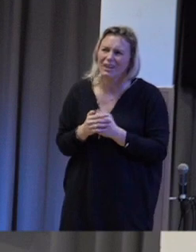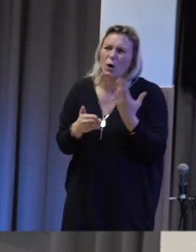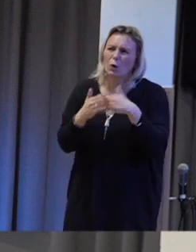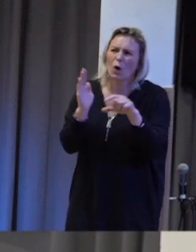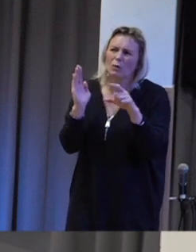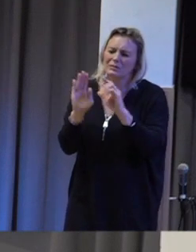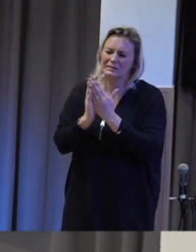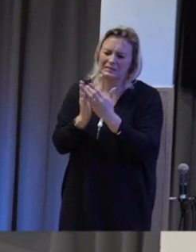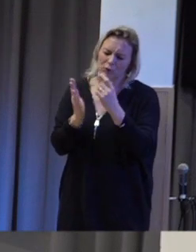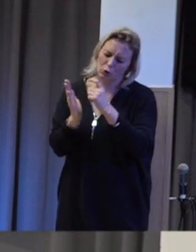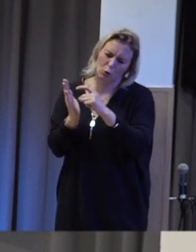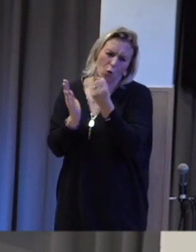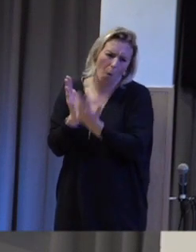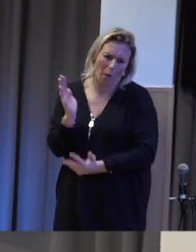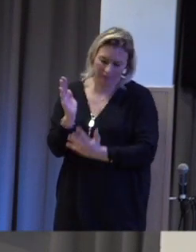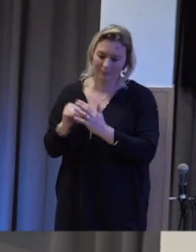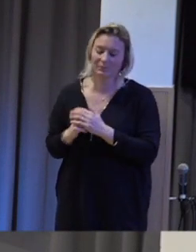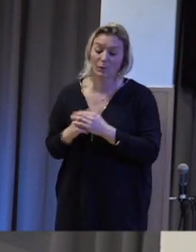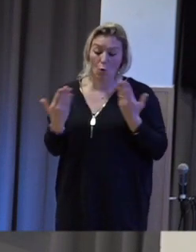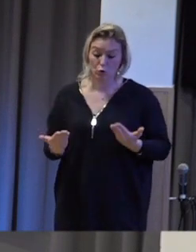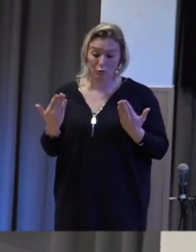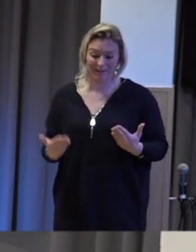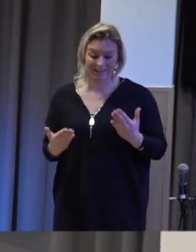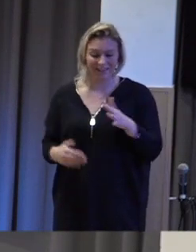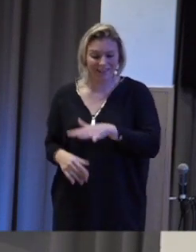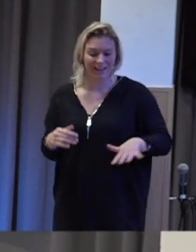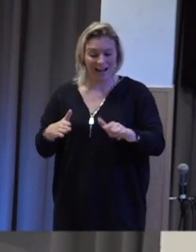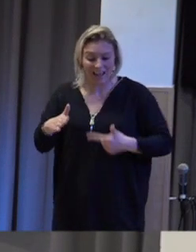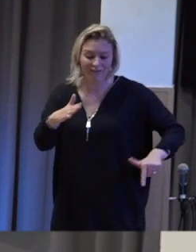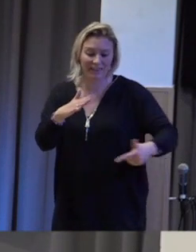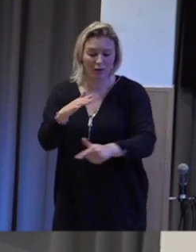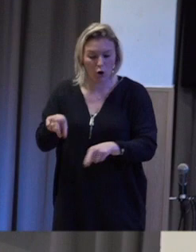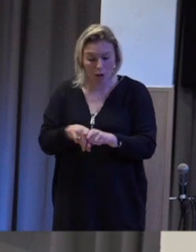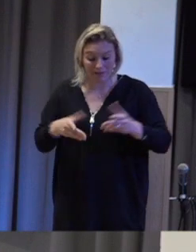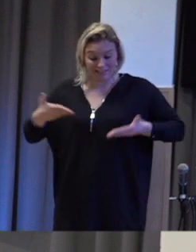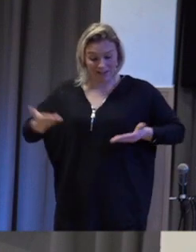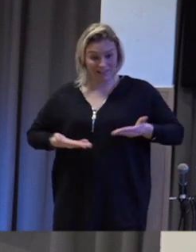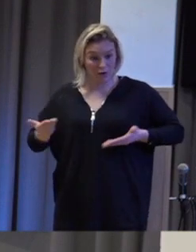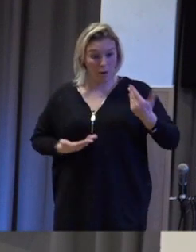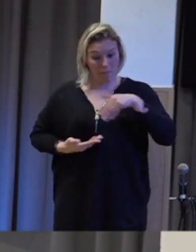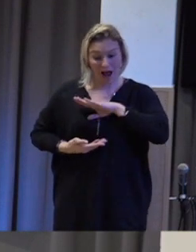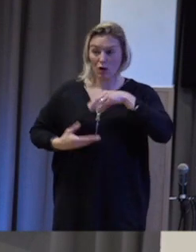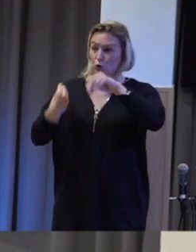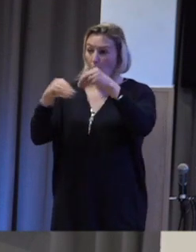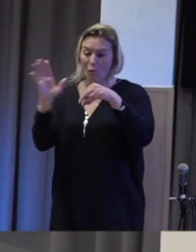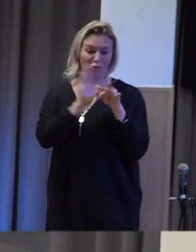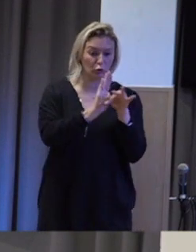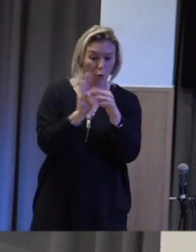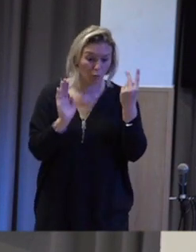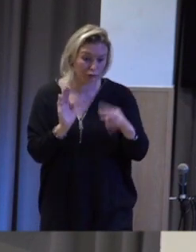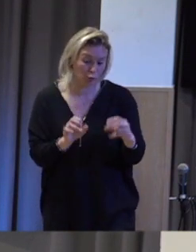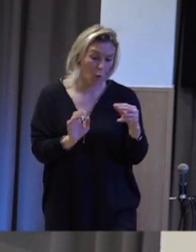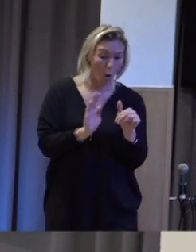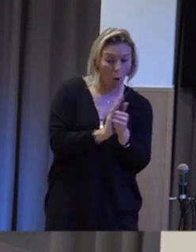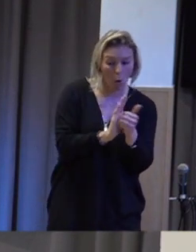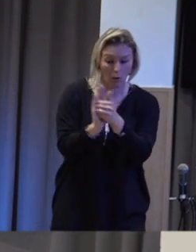que les Lévites sont une figure des serviteurs de leurs dons et de leurs fonctions, ainsi que le